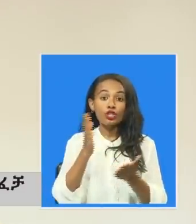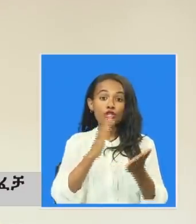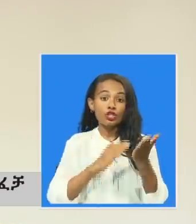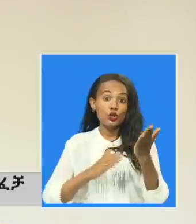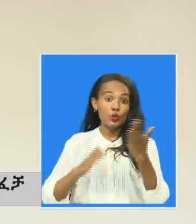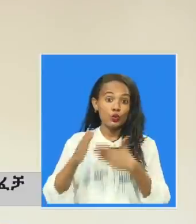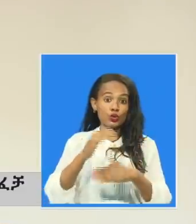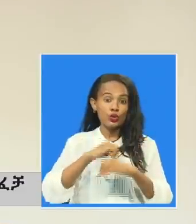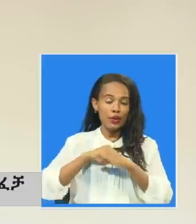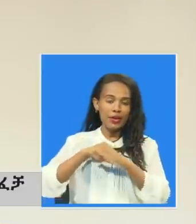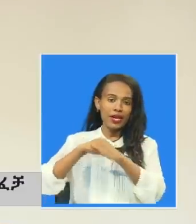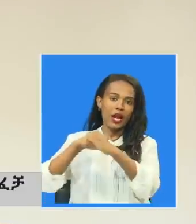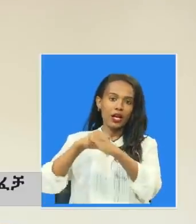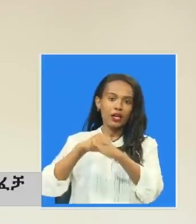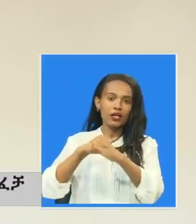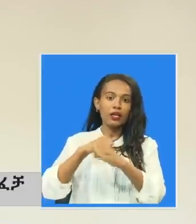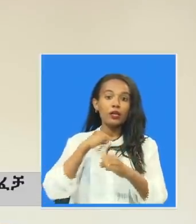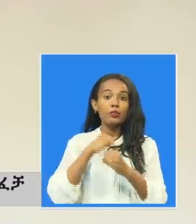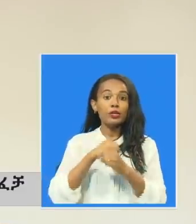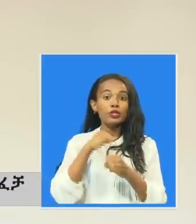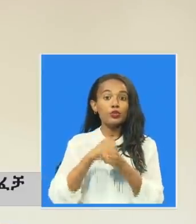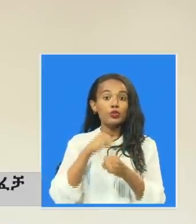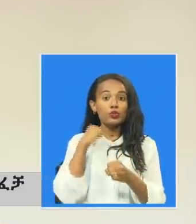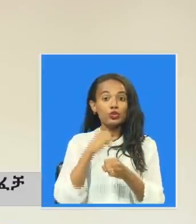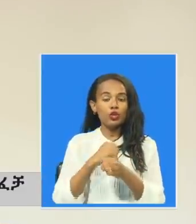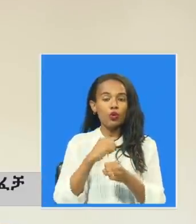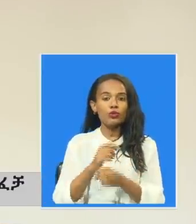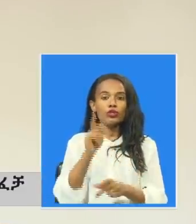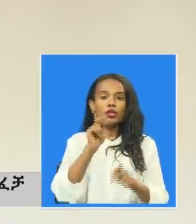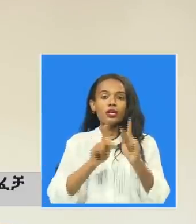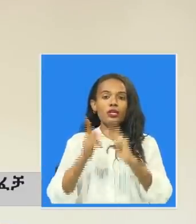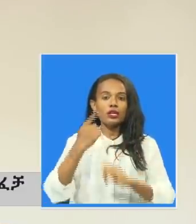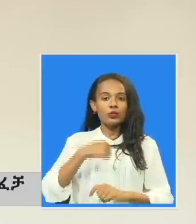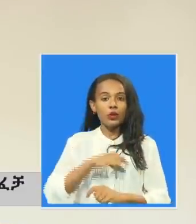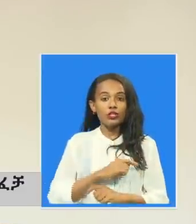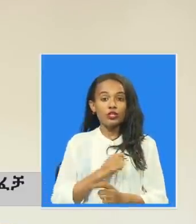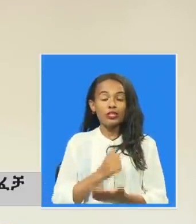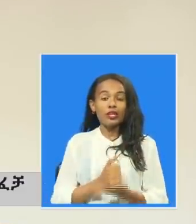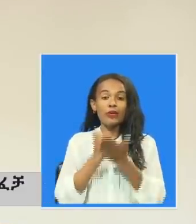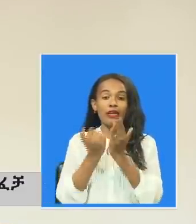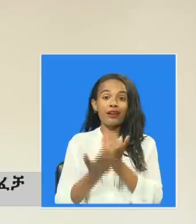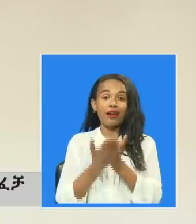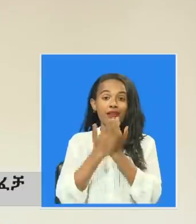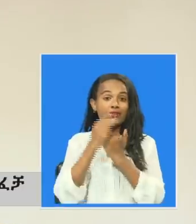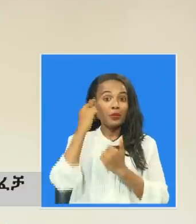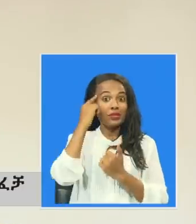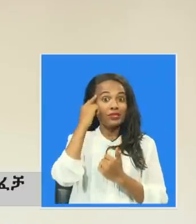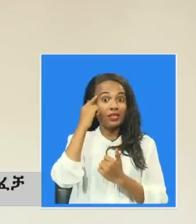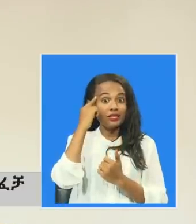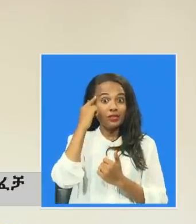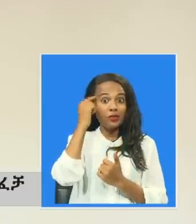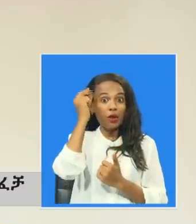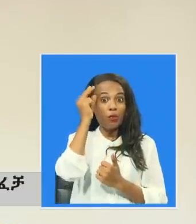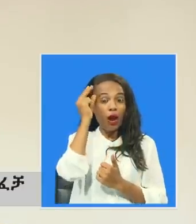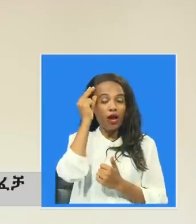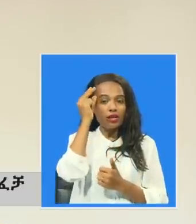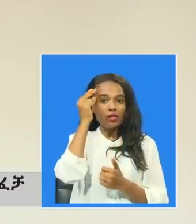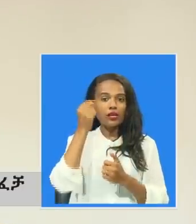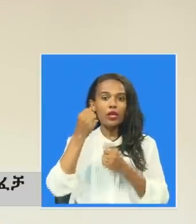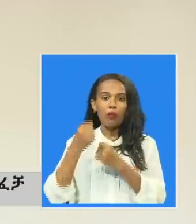ቀውሶችን ለመከላከል በተሰሩ ስራዎች የህዝባችንን የመረዳዳትና የመተሳሰብ ባህል